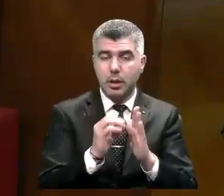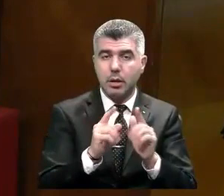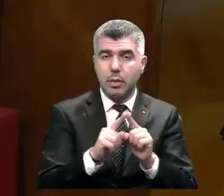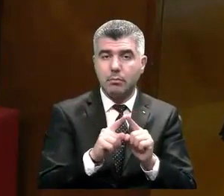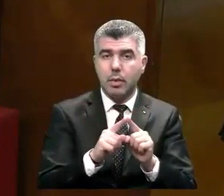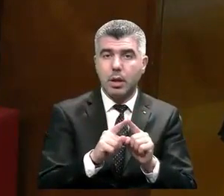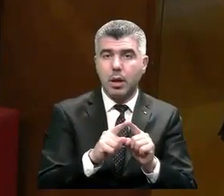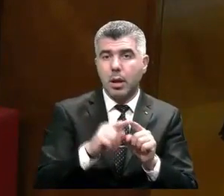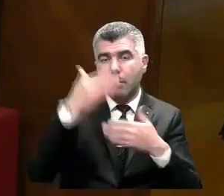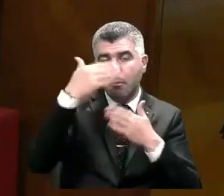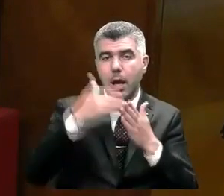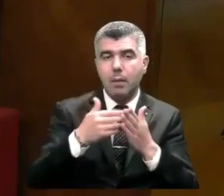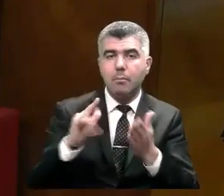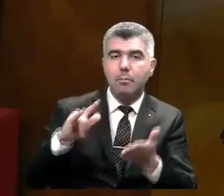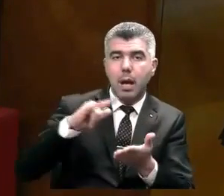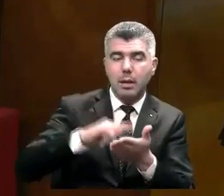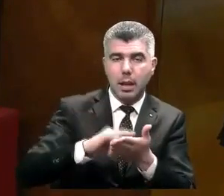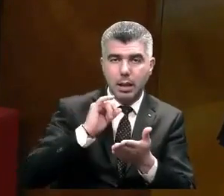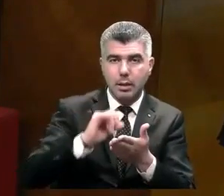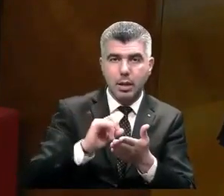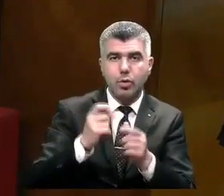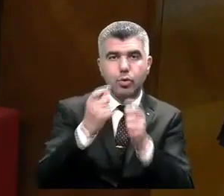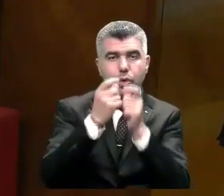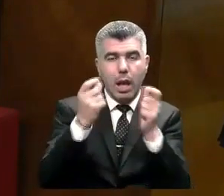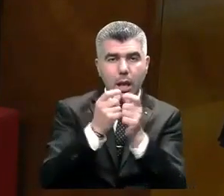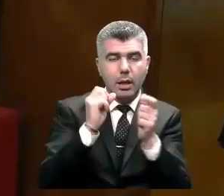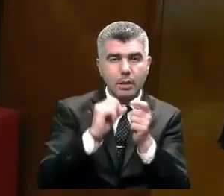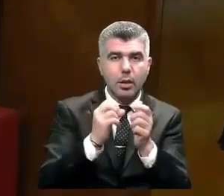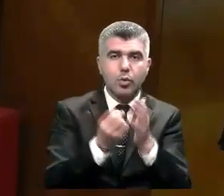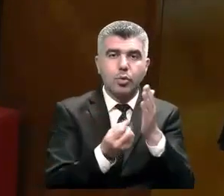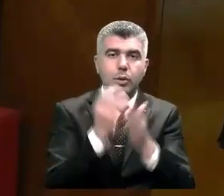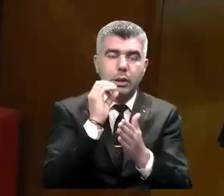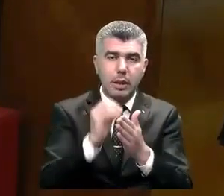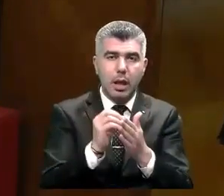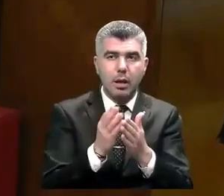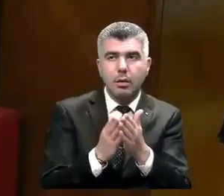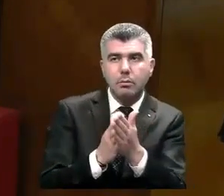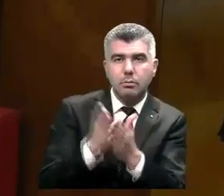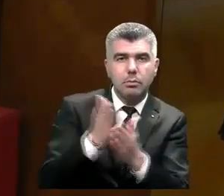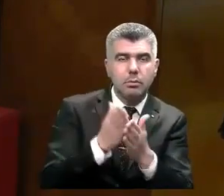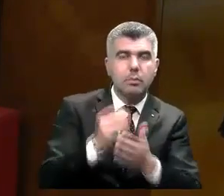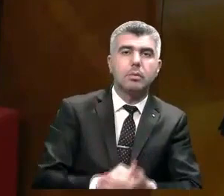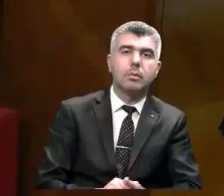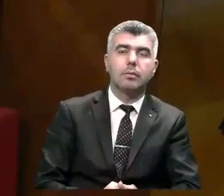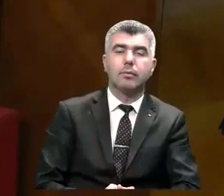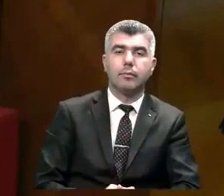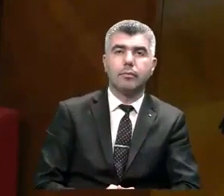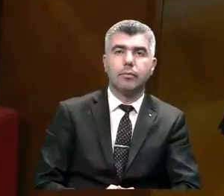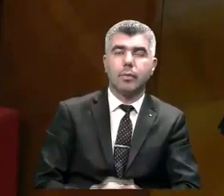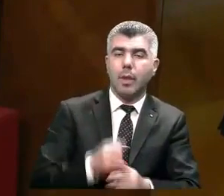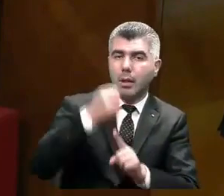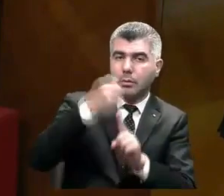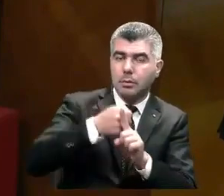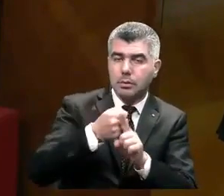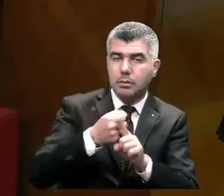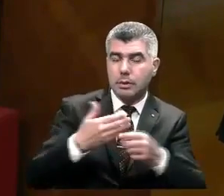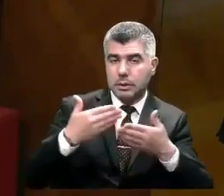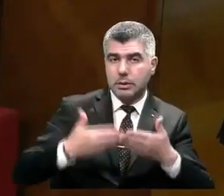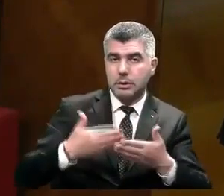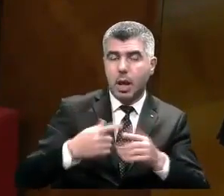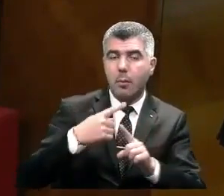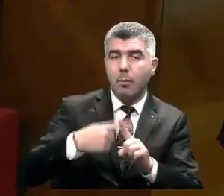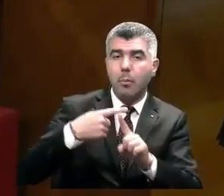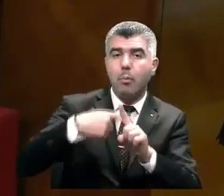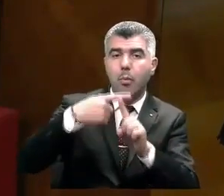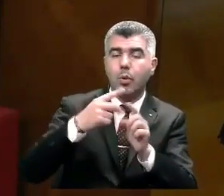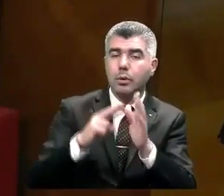الملكيه المغربيه، غادي يعطي زخم جديد باش نطوروا الربط الدولي ديال بلادنا. وفي هذا السياق تتعمل الخطوط حاليا باش ترفع